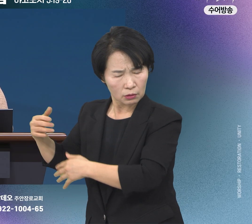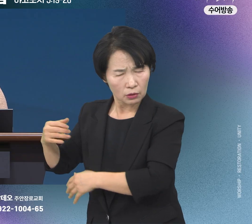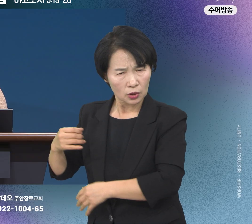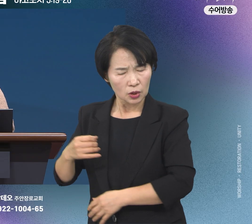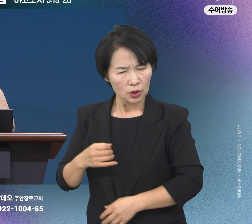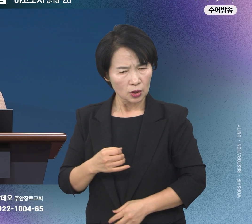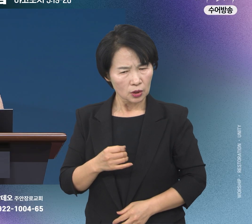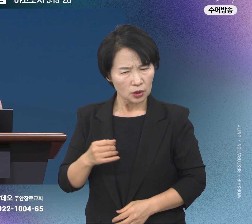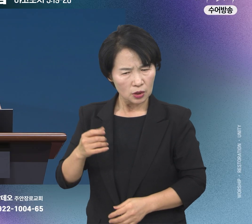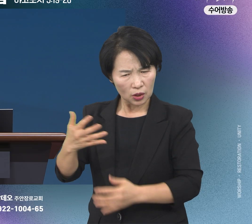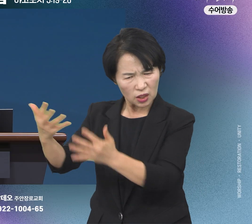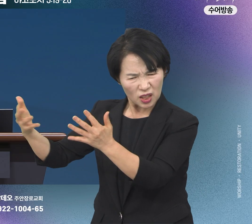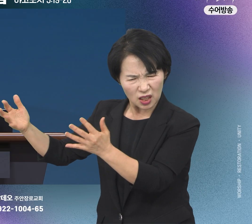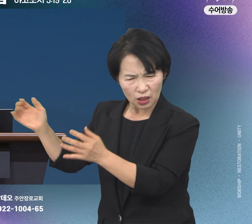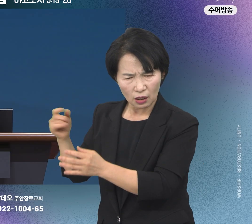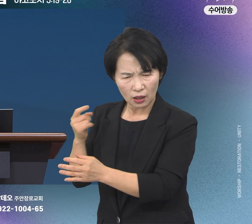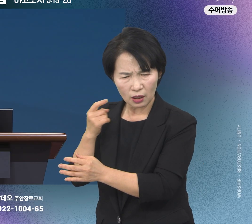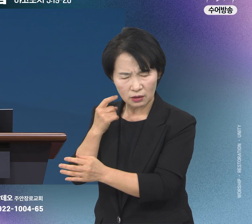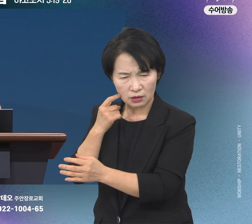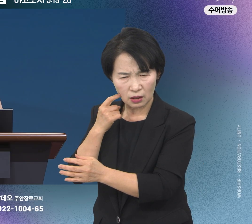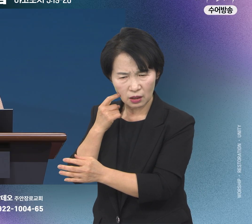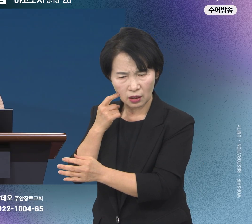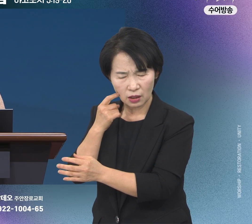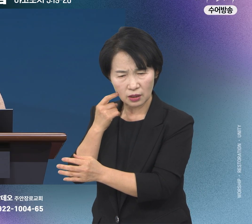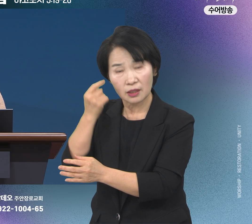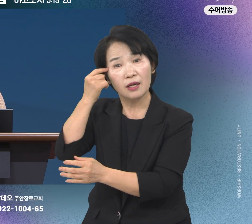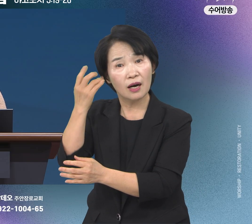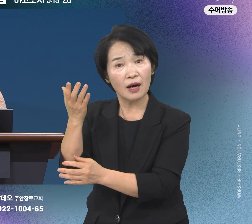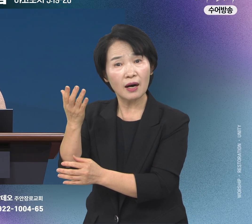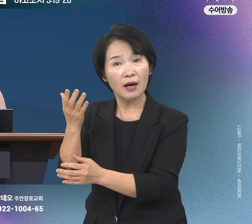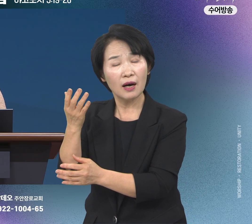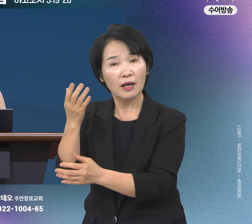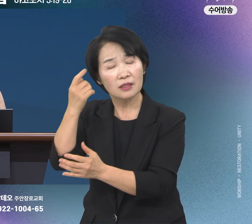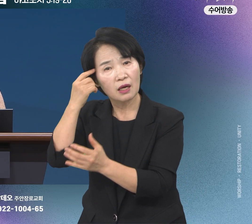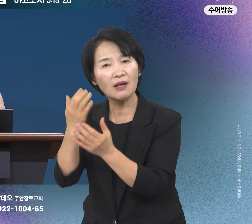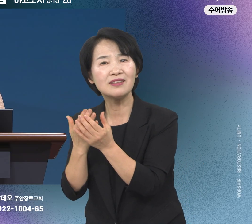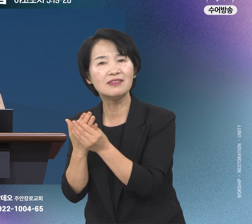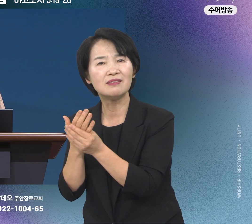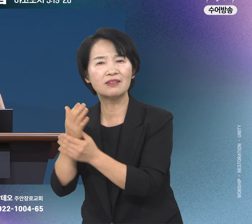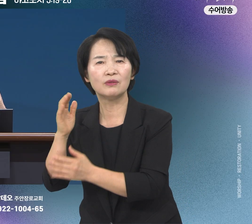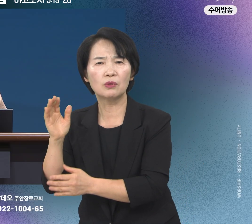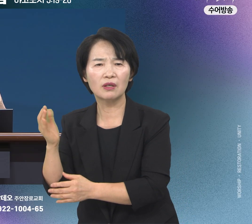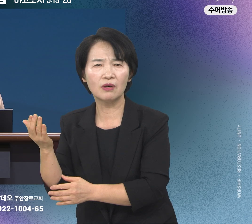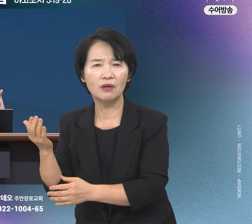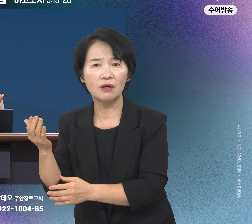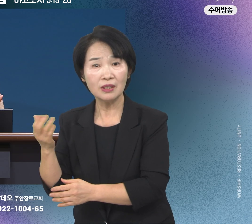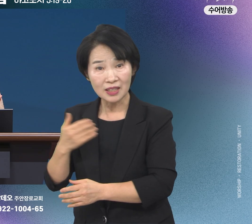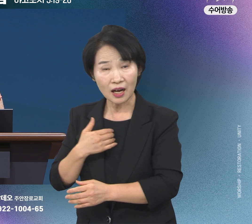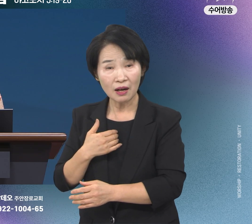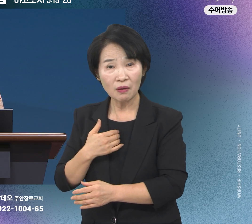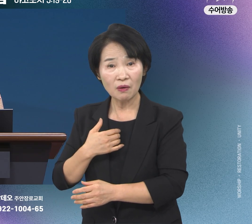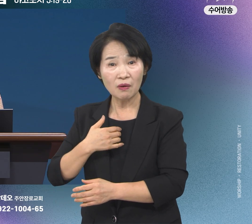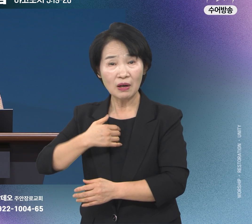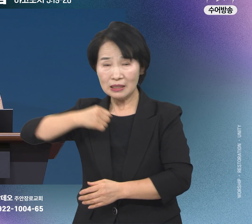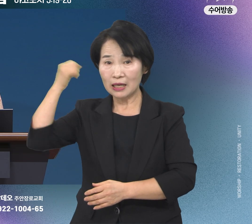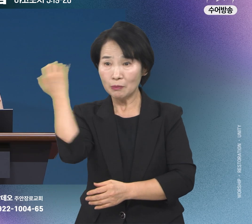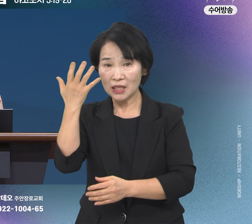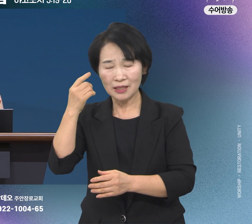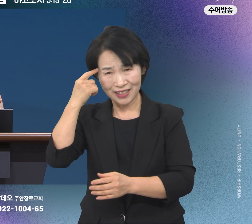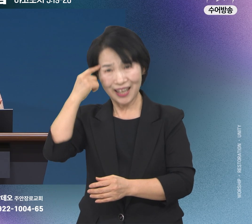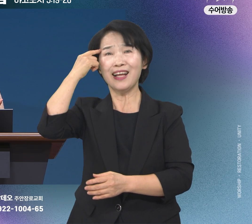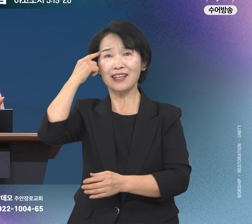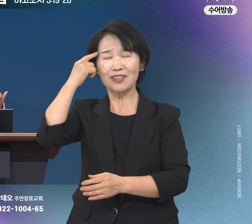신천지가 가짜면 어떡하지? 라는 생각을 하게 되었습니다. 그렇다고 해서 신천지가 가짜인 것을 깨달은 것은